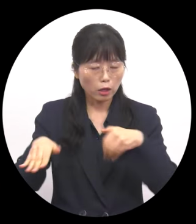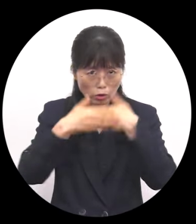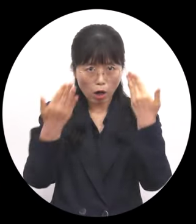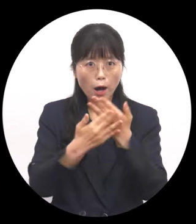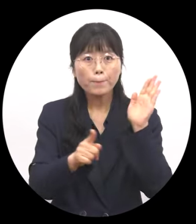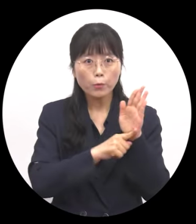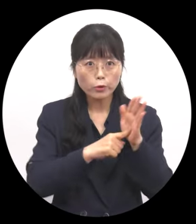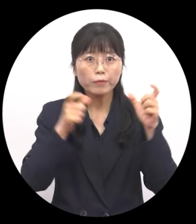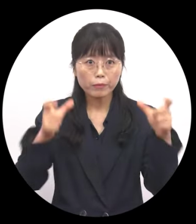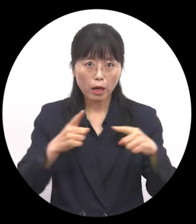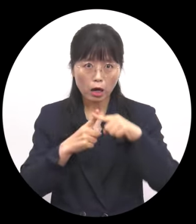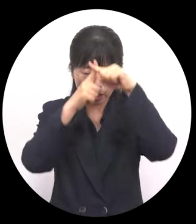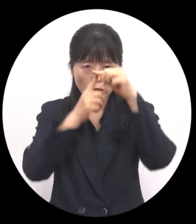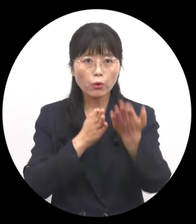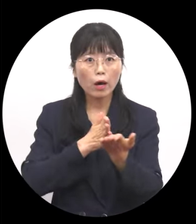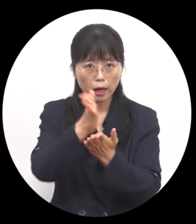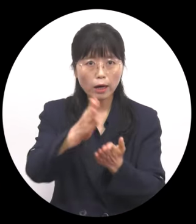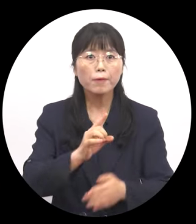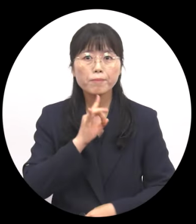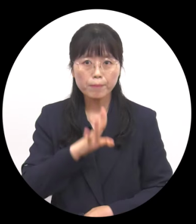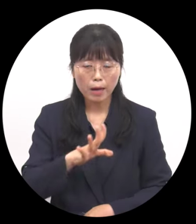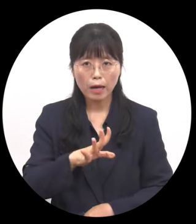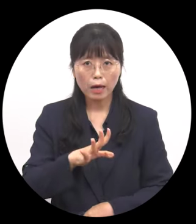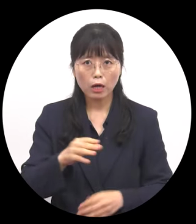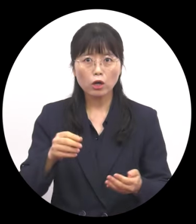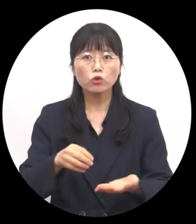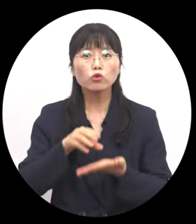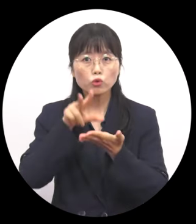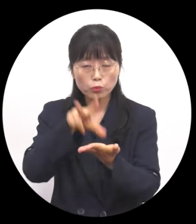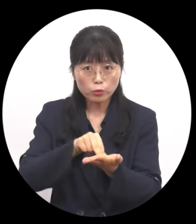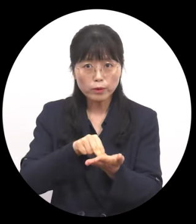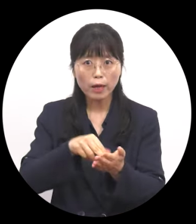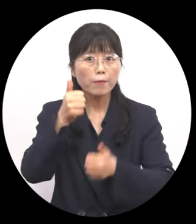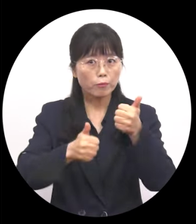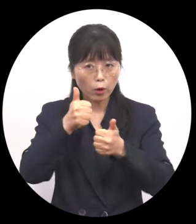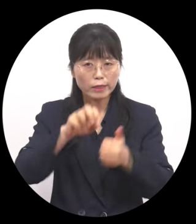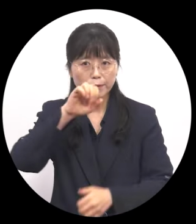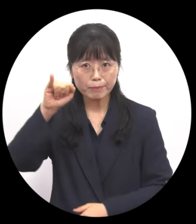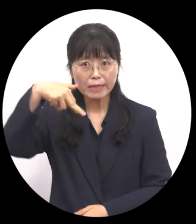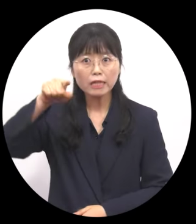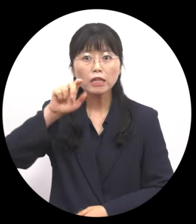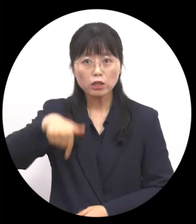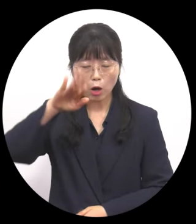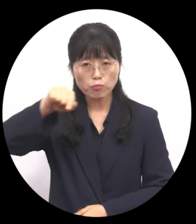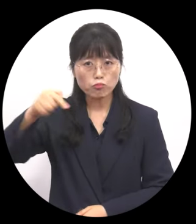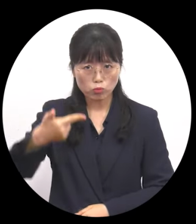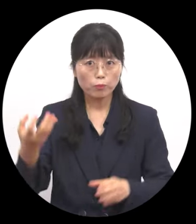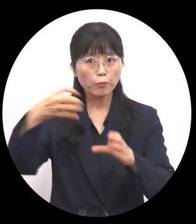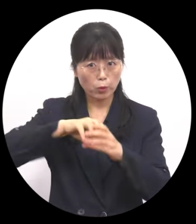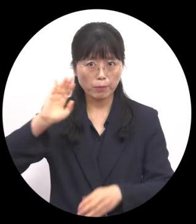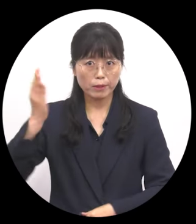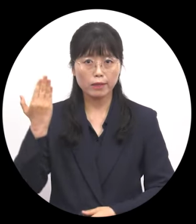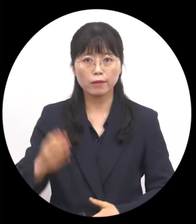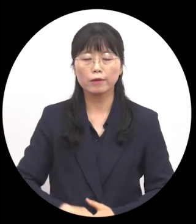모집 단위와 간호학과에서 출제 범위에 미적분이 포함된 부분을 확인하시면